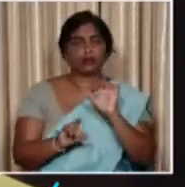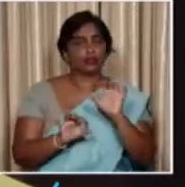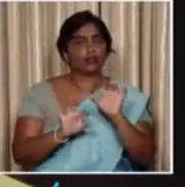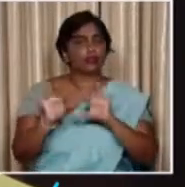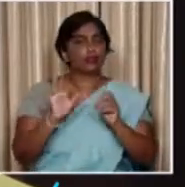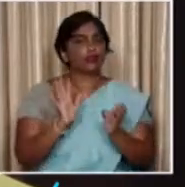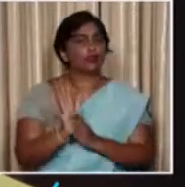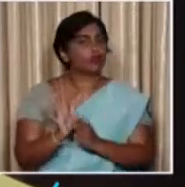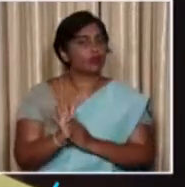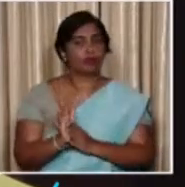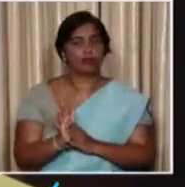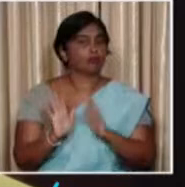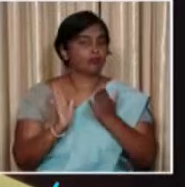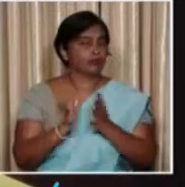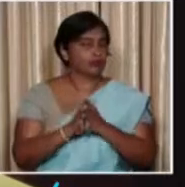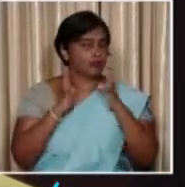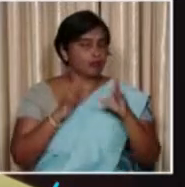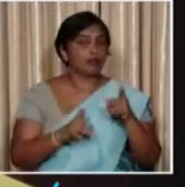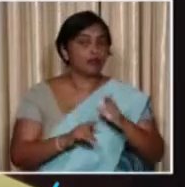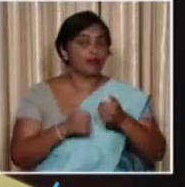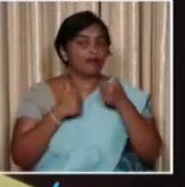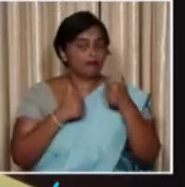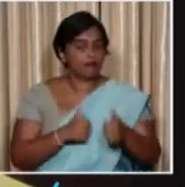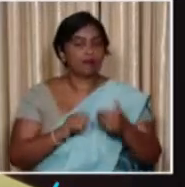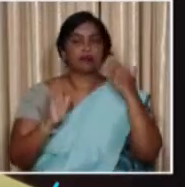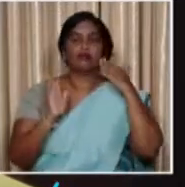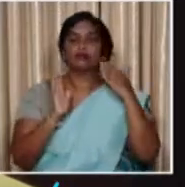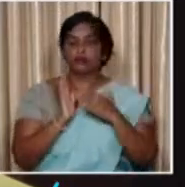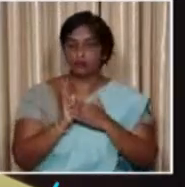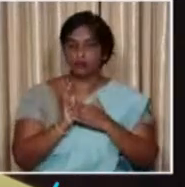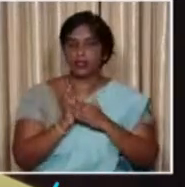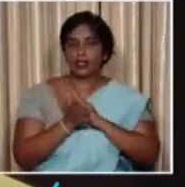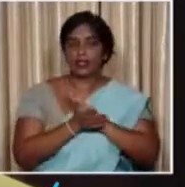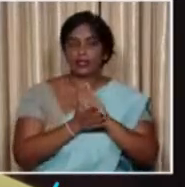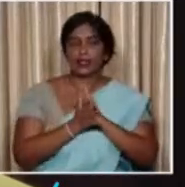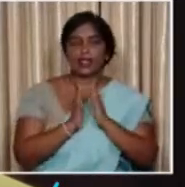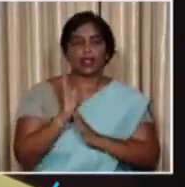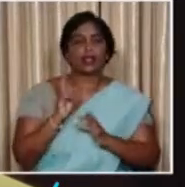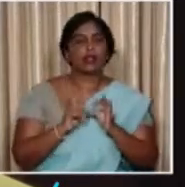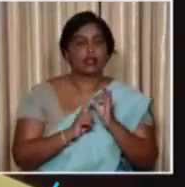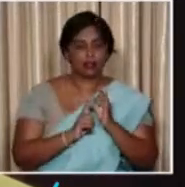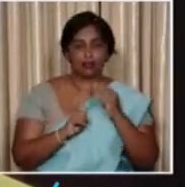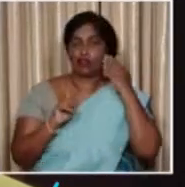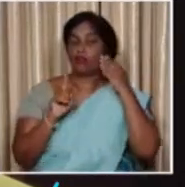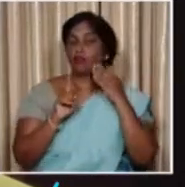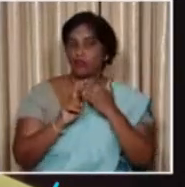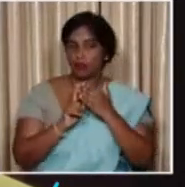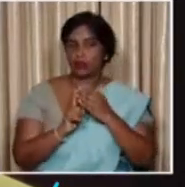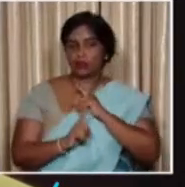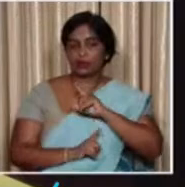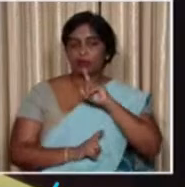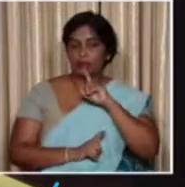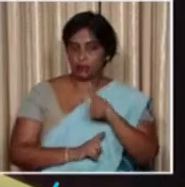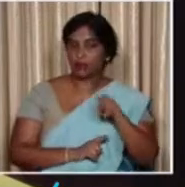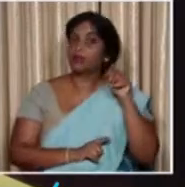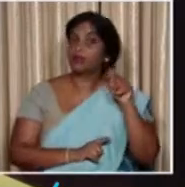පත් කරන්න ඕනේ කියලා. ඊට වැඩිය වැඩගත් කාරණාවක් තිබෙනවා. මම හිතන්නේ හේෂ මන්ත්‍රීතුමත් මේ කාරණාව ගැන මතු කරයි.